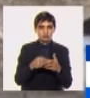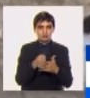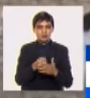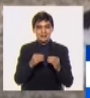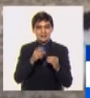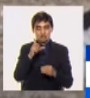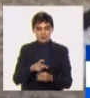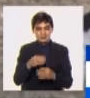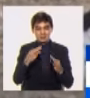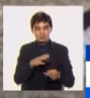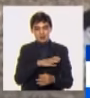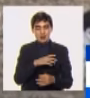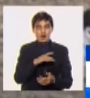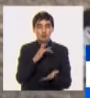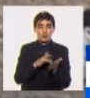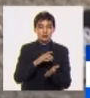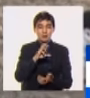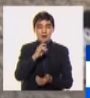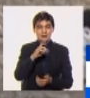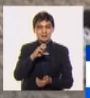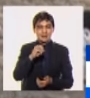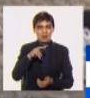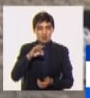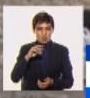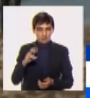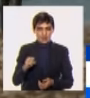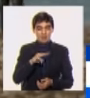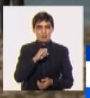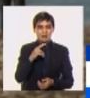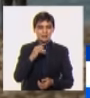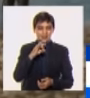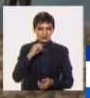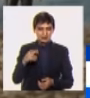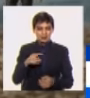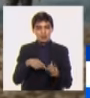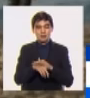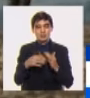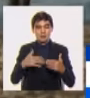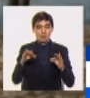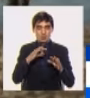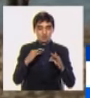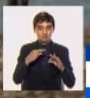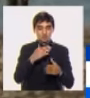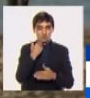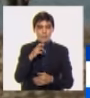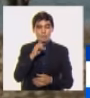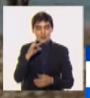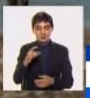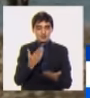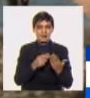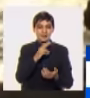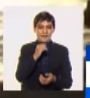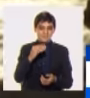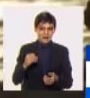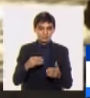эти человек но в таких городах как барселона мадрид и регионы кастилия и леон эти послабления не действуют бары и кафе могут принимать